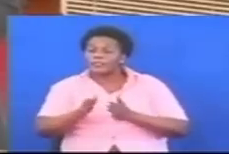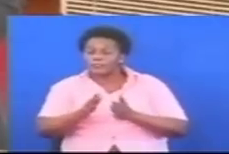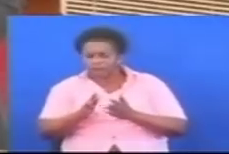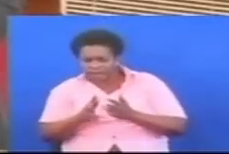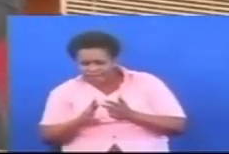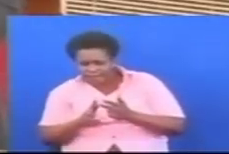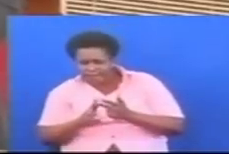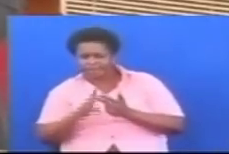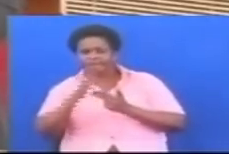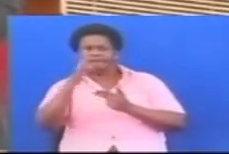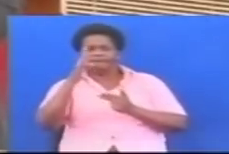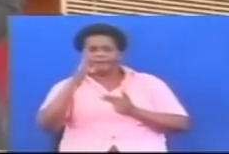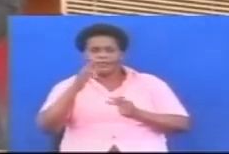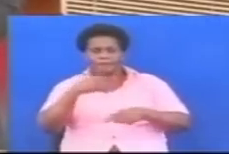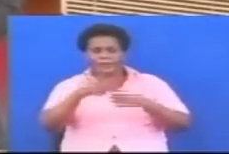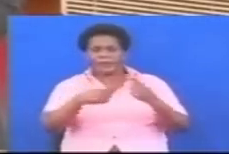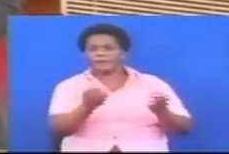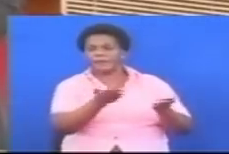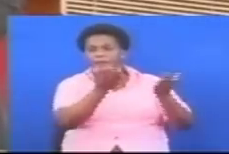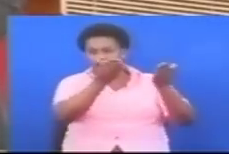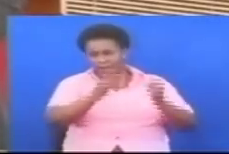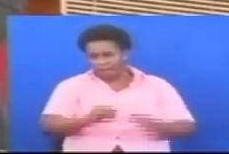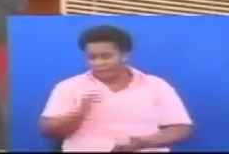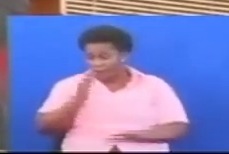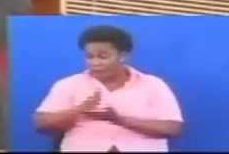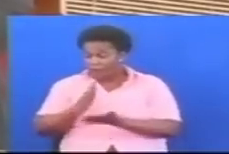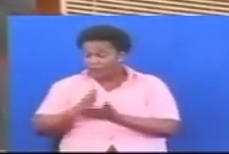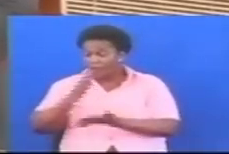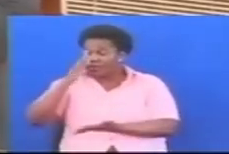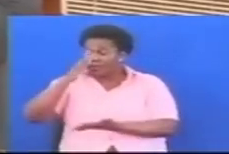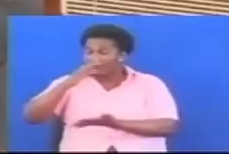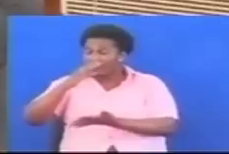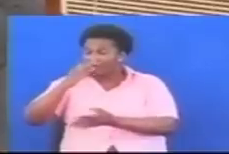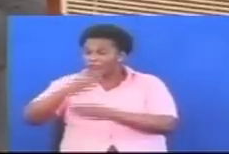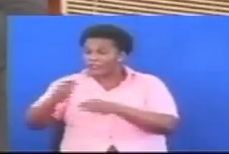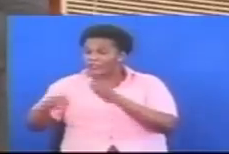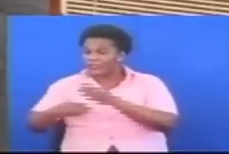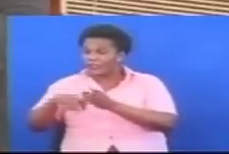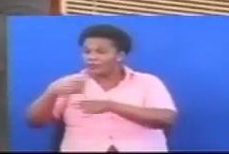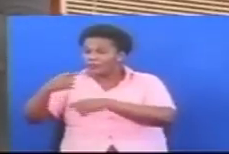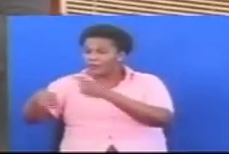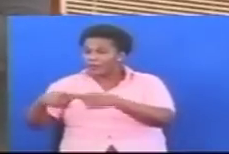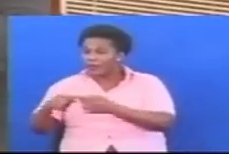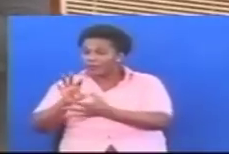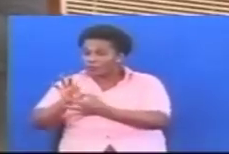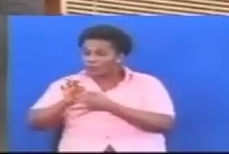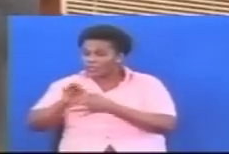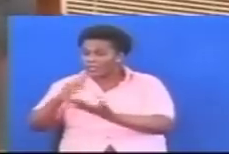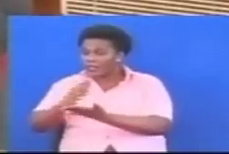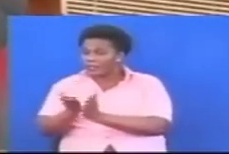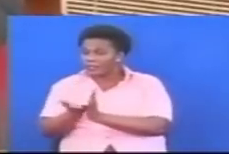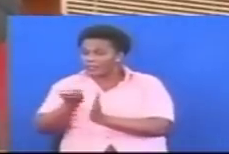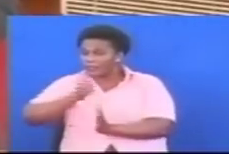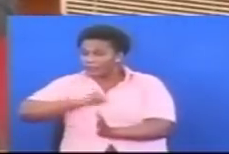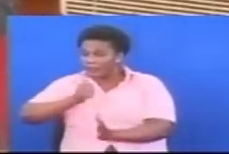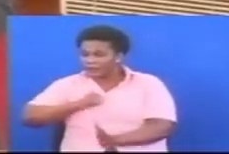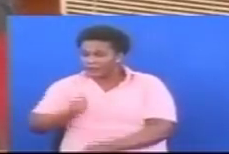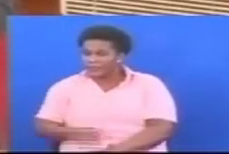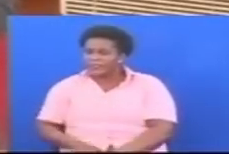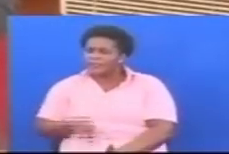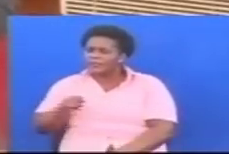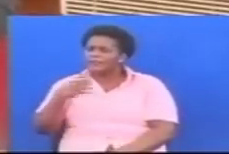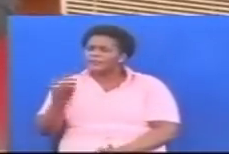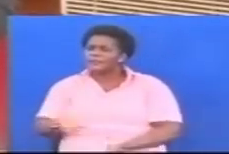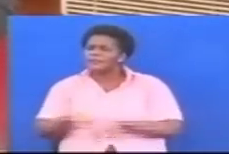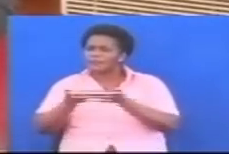hili, ujenzi wa mradi kwa njia ya ubia nao ndio itakuwa na uendelezaji wa fedha ambao kwa mujibu